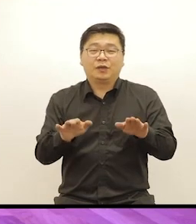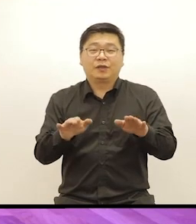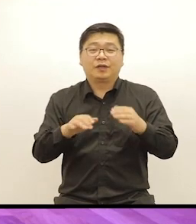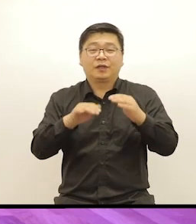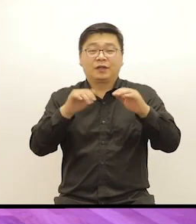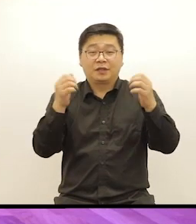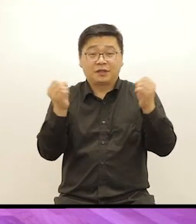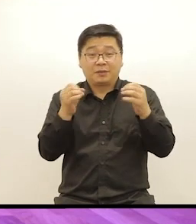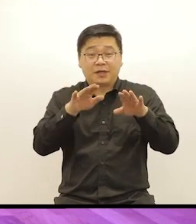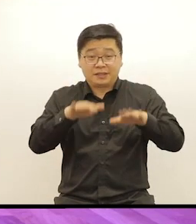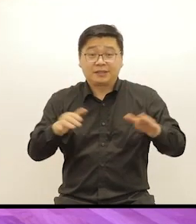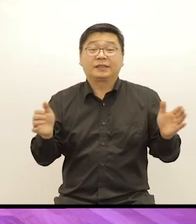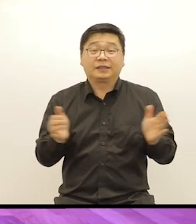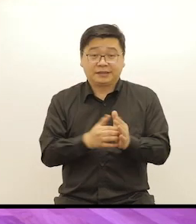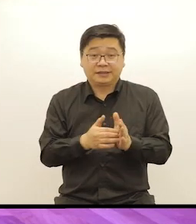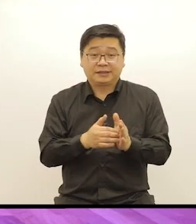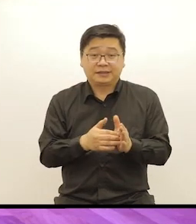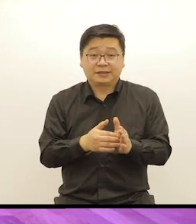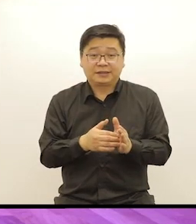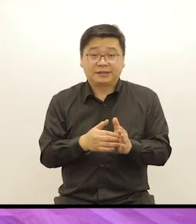저희 이야기 여기까지고요.